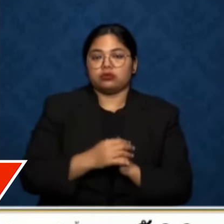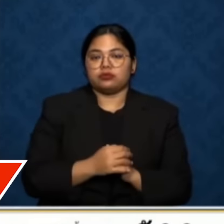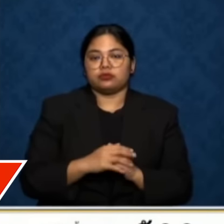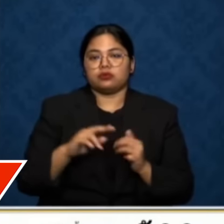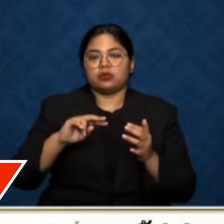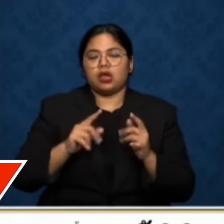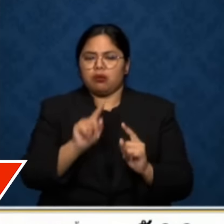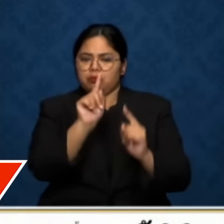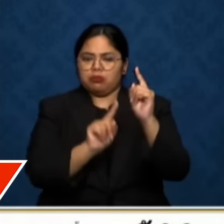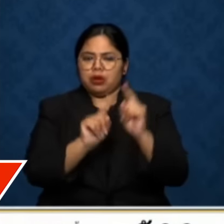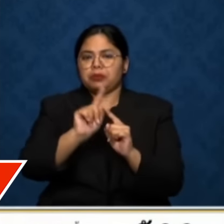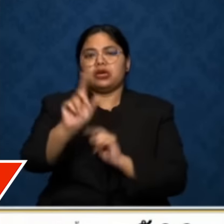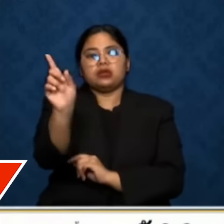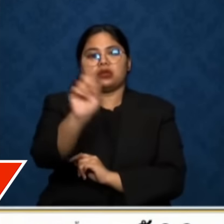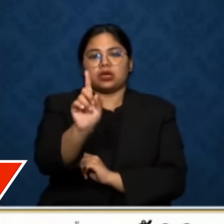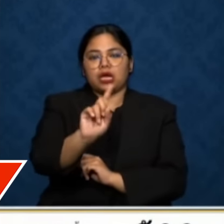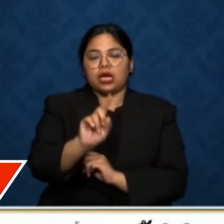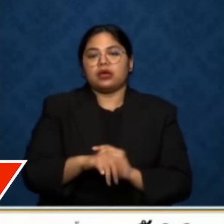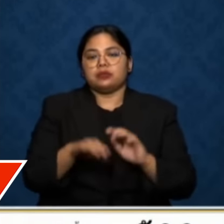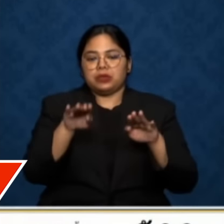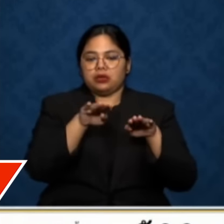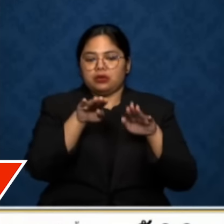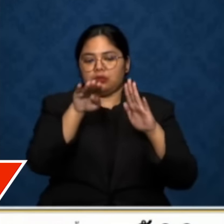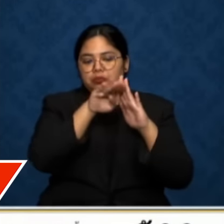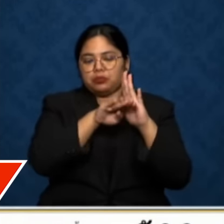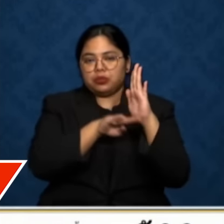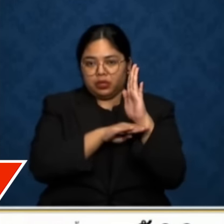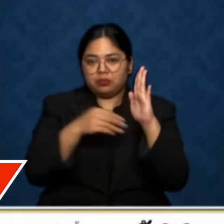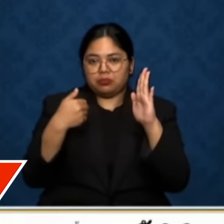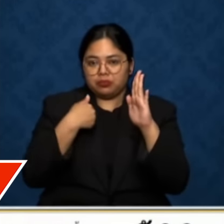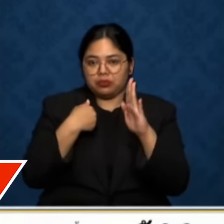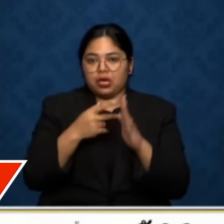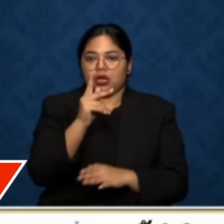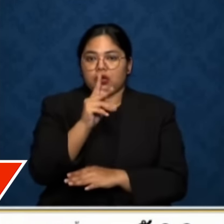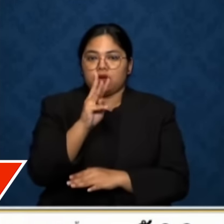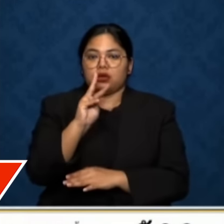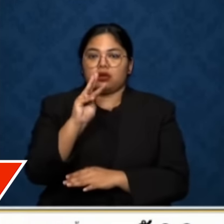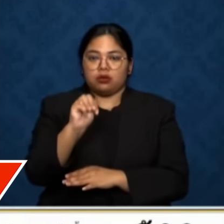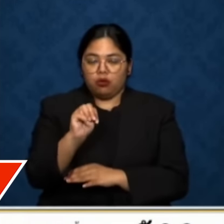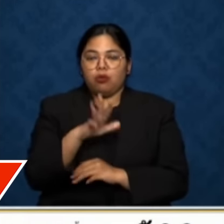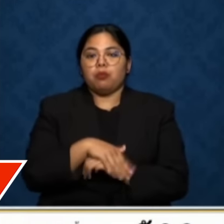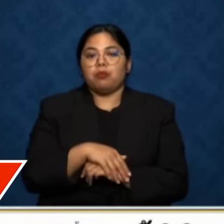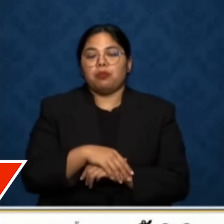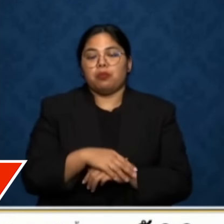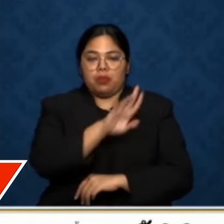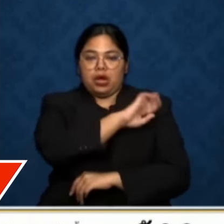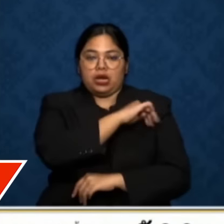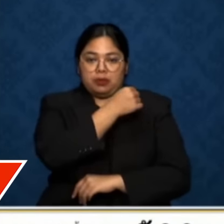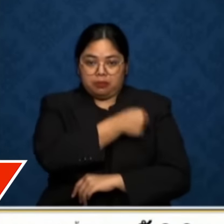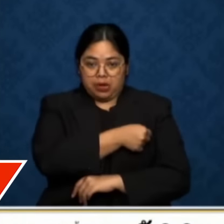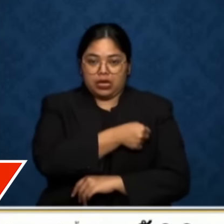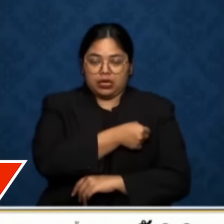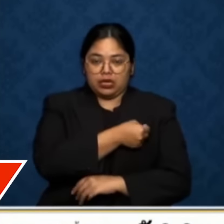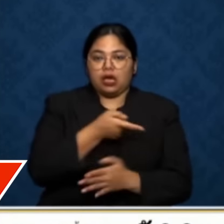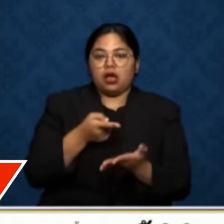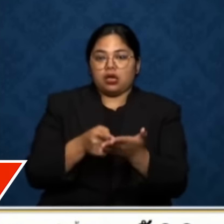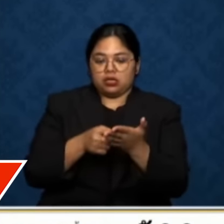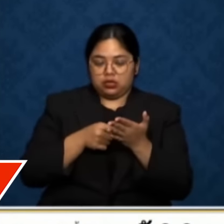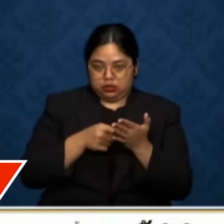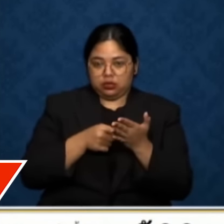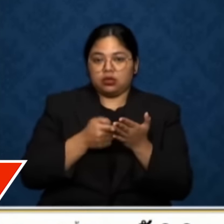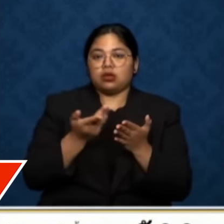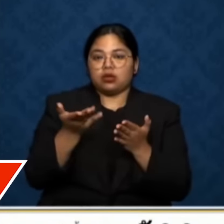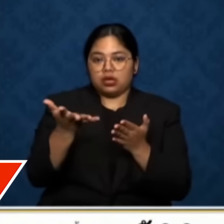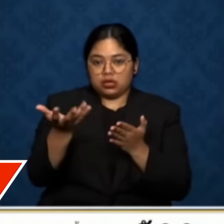เมินยังไงอะก็มีหลักเกณฑ์การประเมินเขาก็ไปยืมของกรมอนามัยกรมอนามัยไม่เกี่ยวเลยนะไปยืมหลักเกณฑ์การประเมินผู้ป่วยสูงอายุของกรมอนามัยม